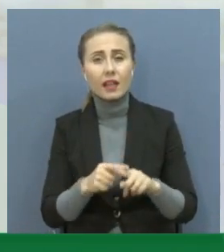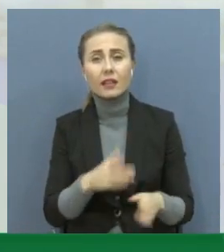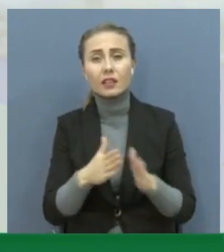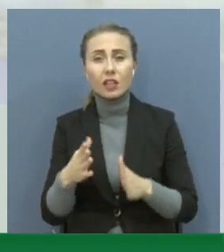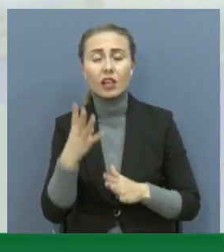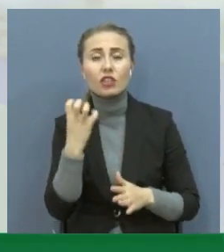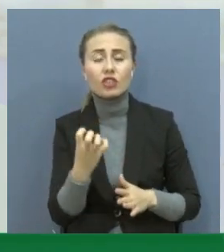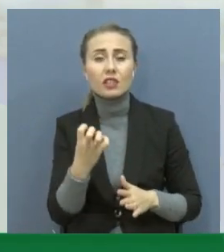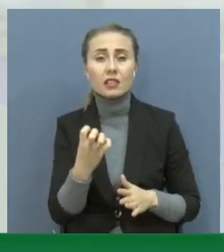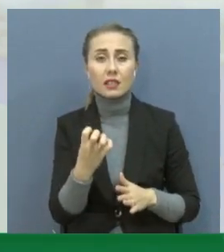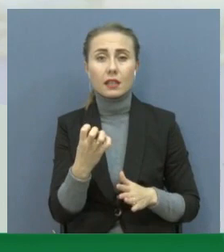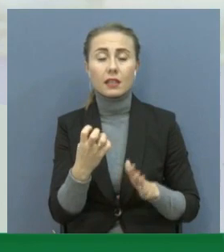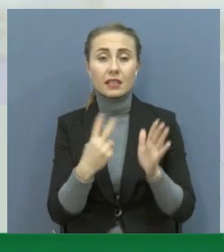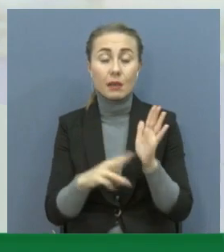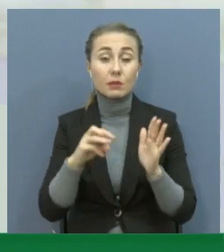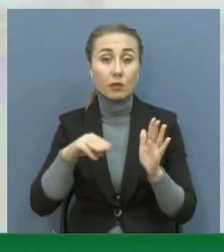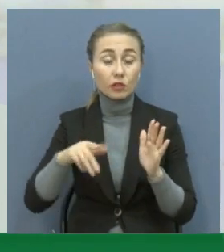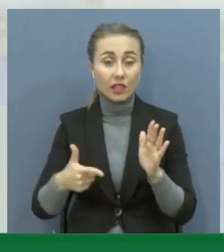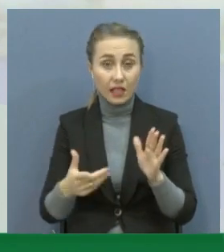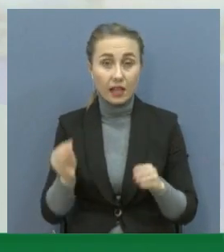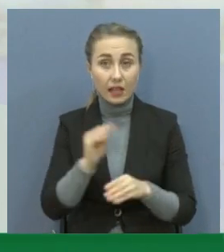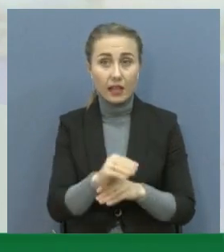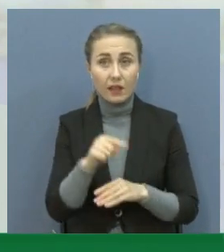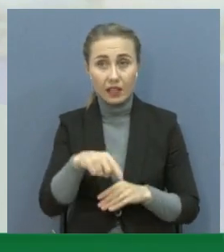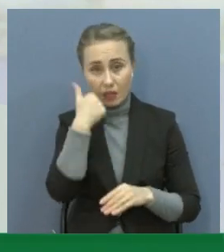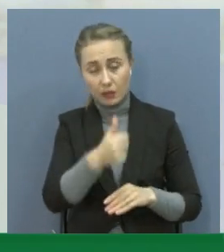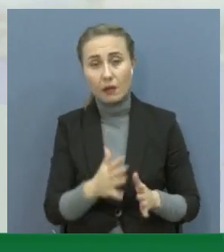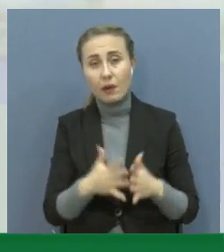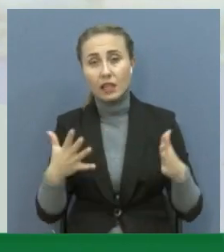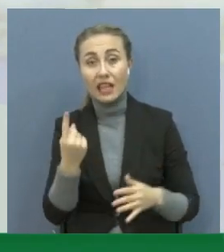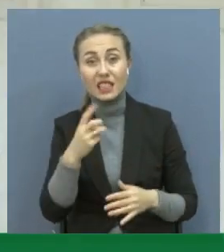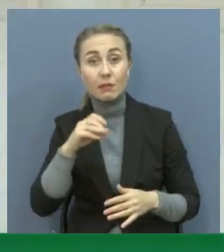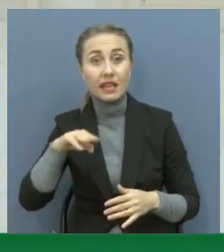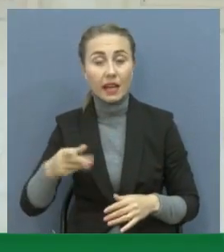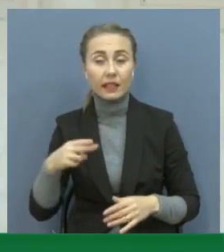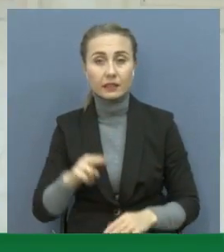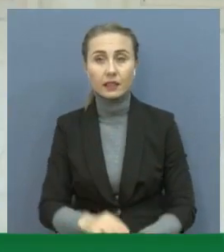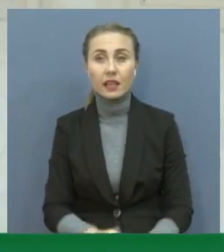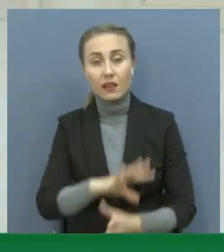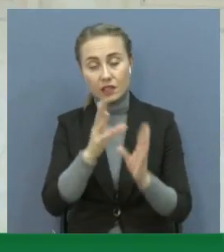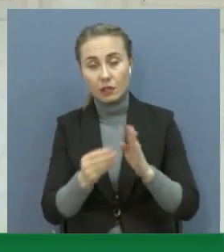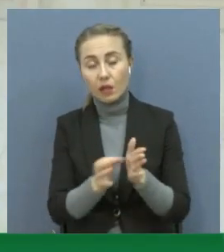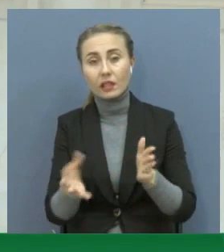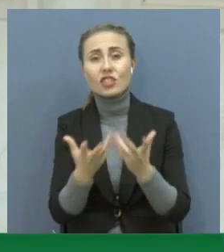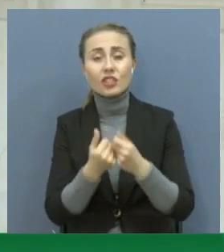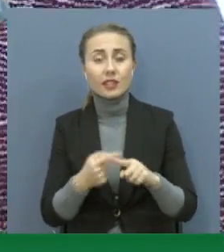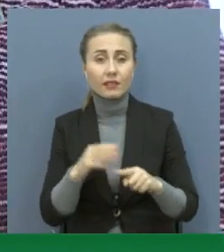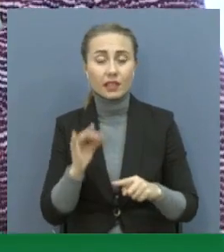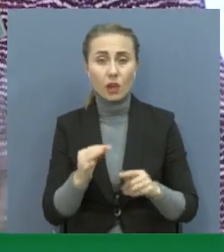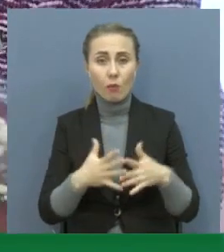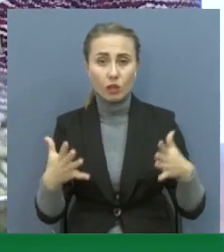составляла 470 миллионов тенге. В этом году почти миллиард. В целом по области насчитывается